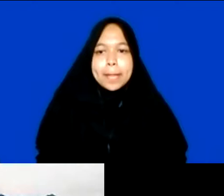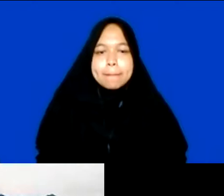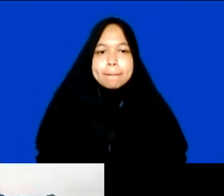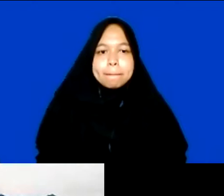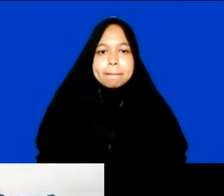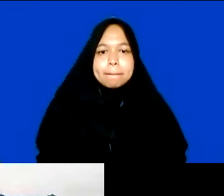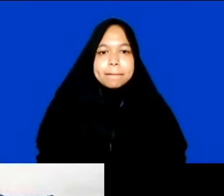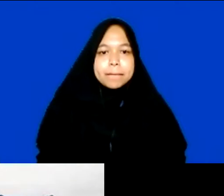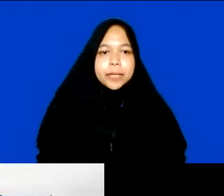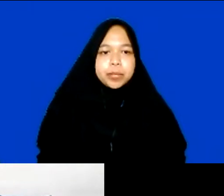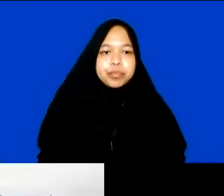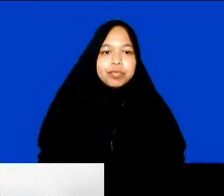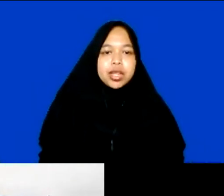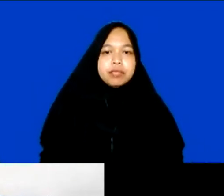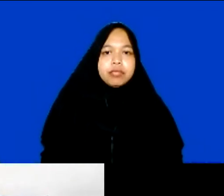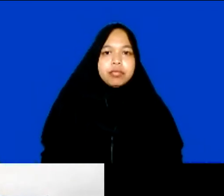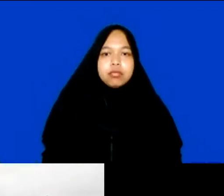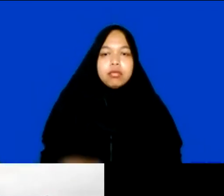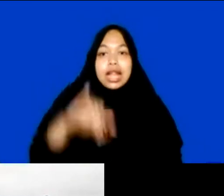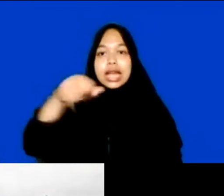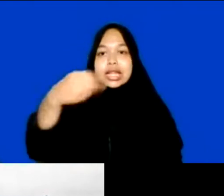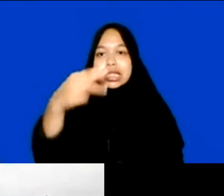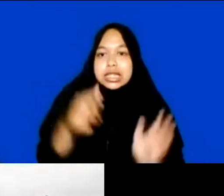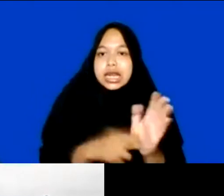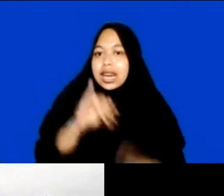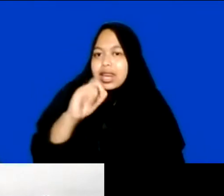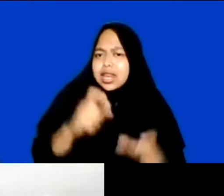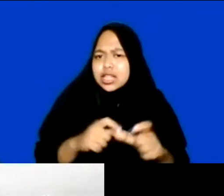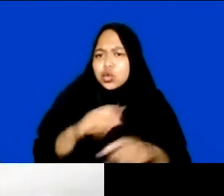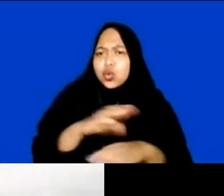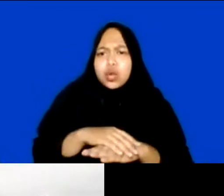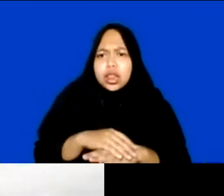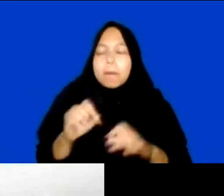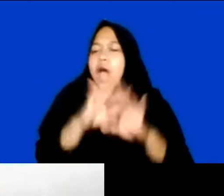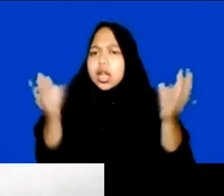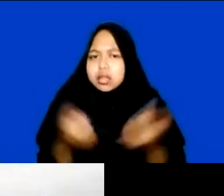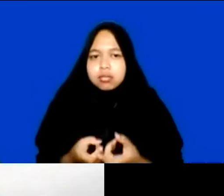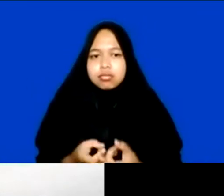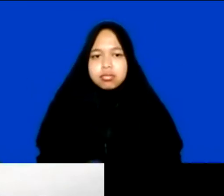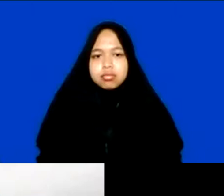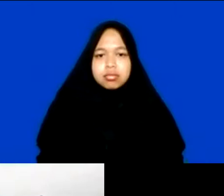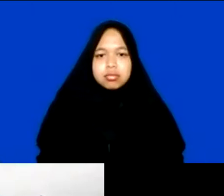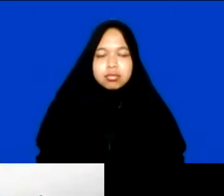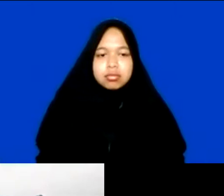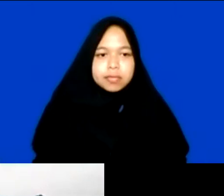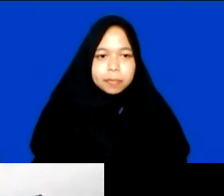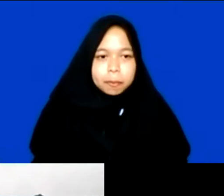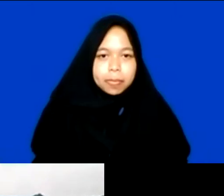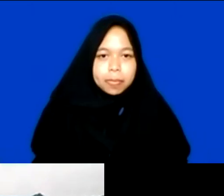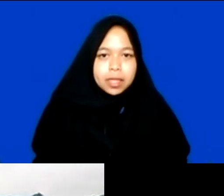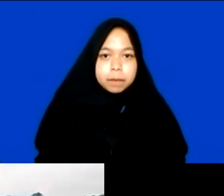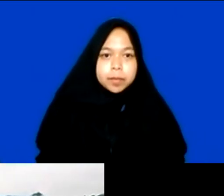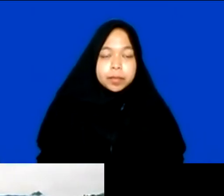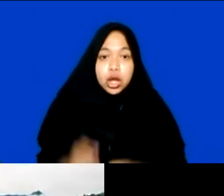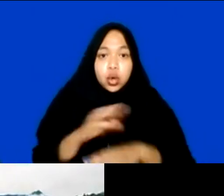kulit-kulit premium gitu loh. Yang kita pakai memang kulitnya yang lumayan mahal. Tapi sebenarnya kulit juga ada yang murah